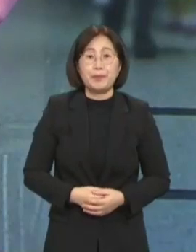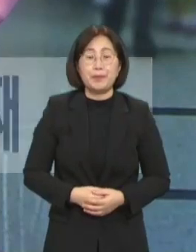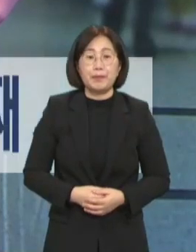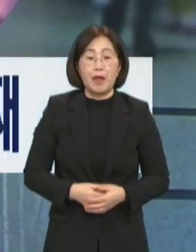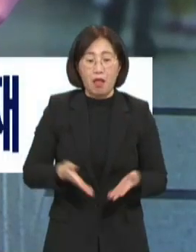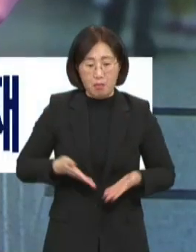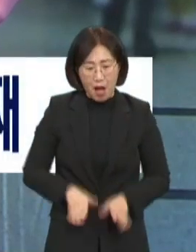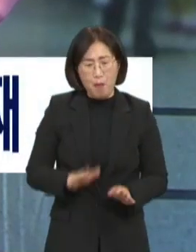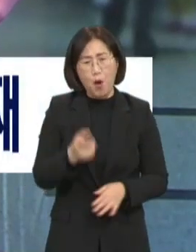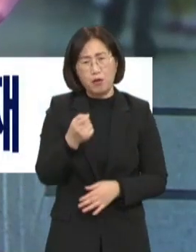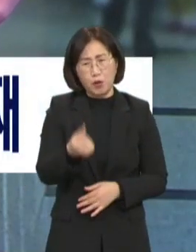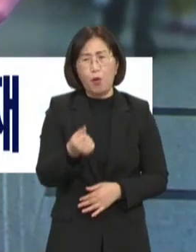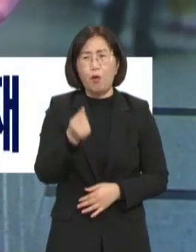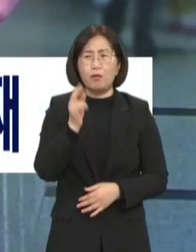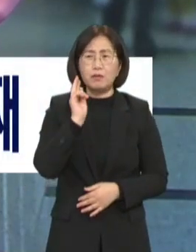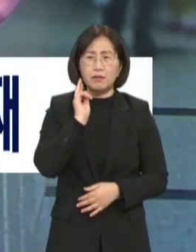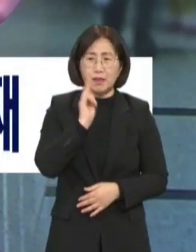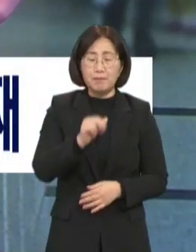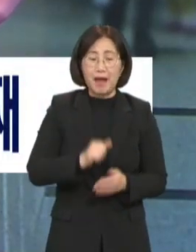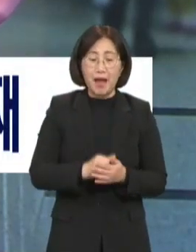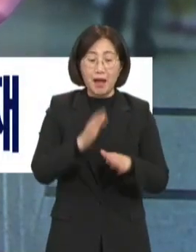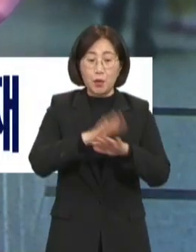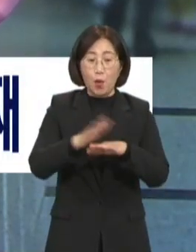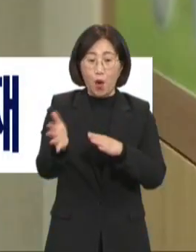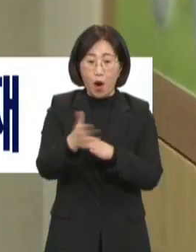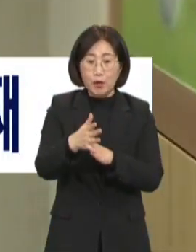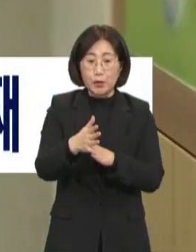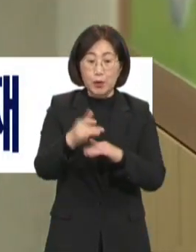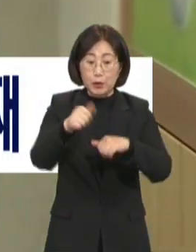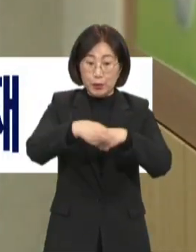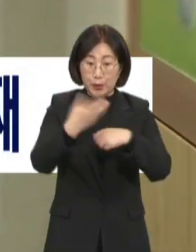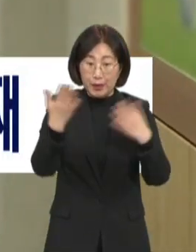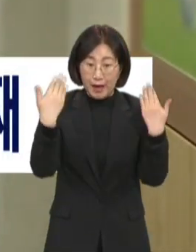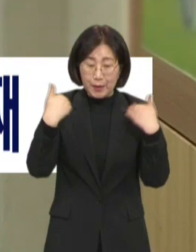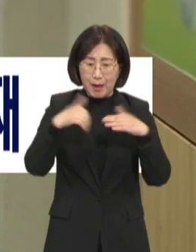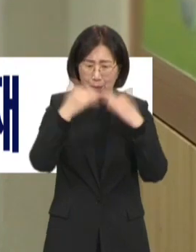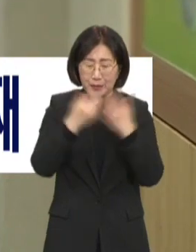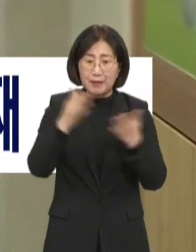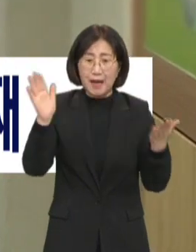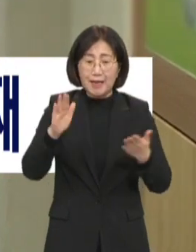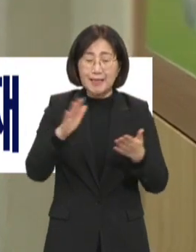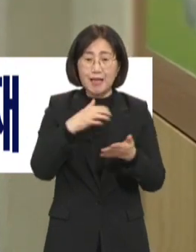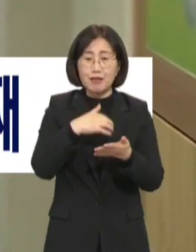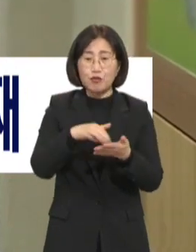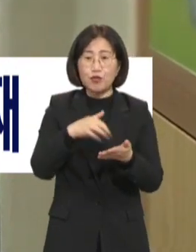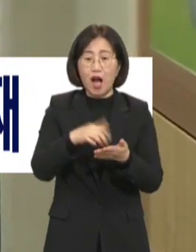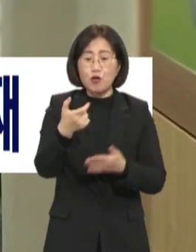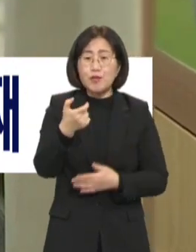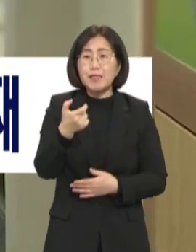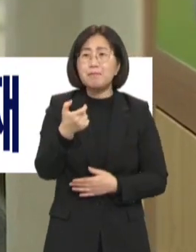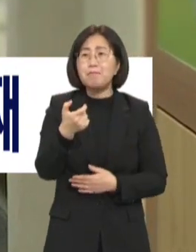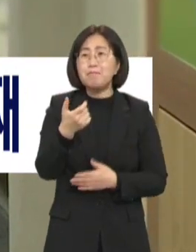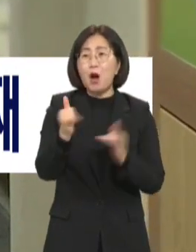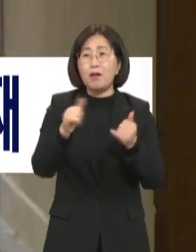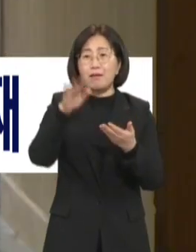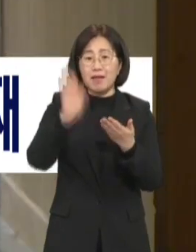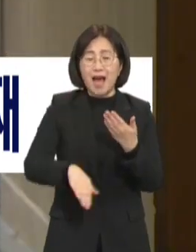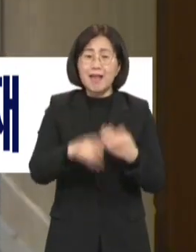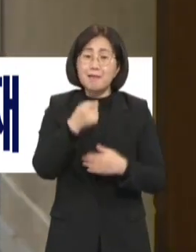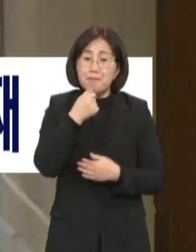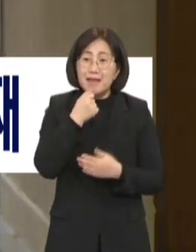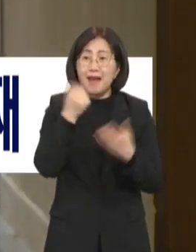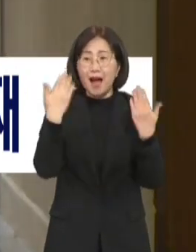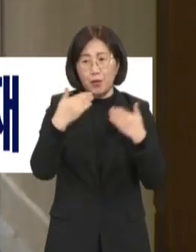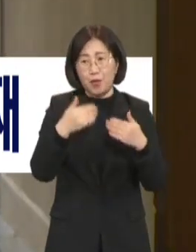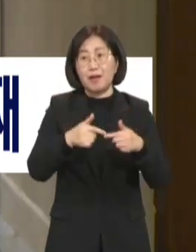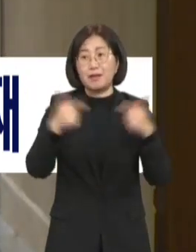저출산 현상이 심화되면서 농어촌 지역 초등학교를 중심으로 전교생이 예수 명 이하인 미니 학교가 늘고 있습니다